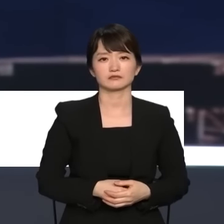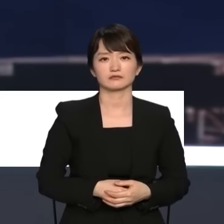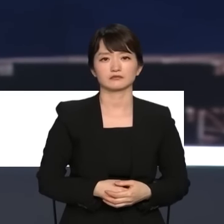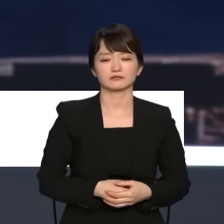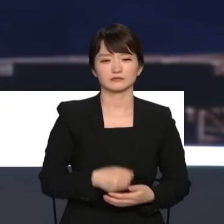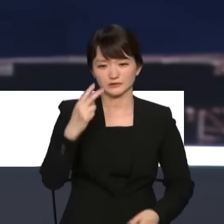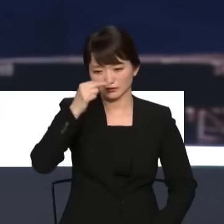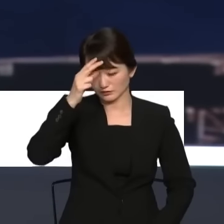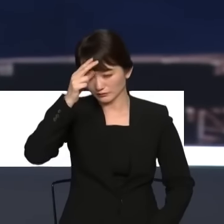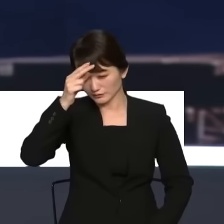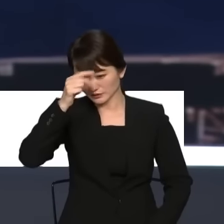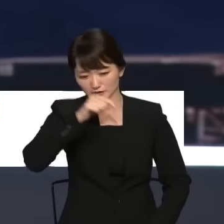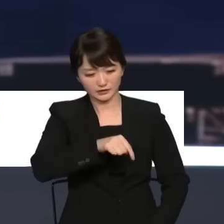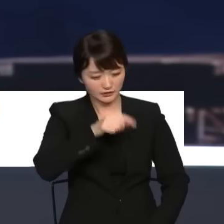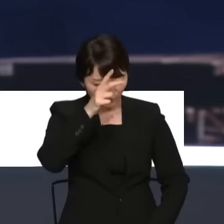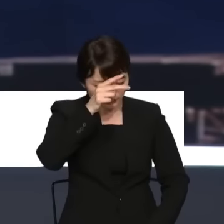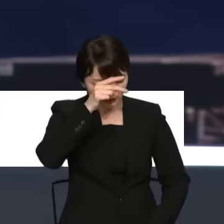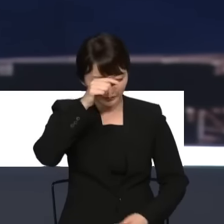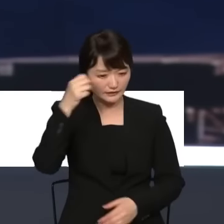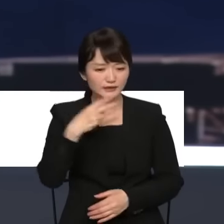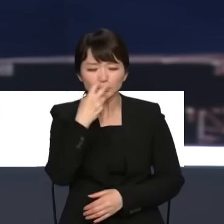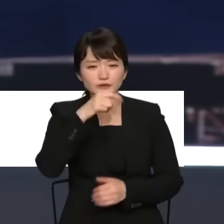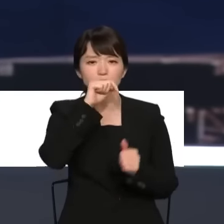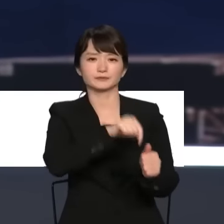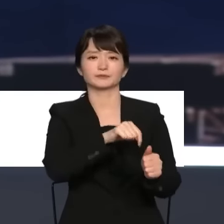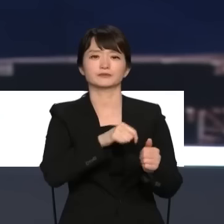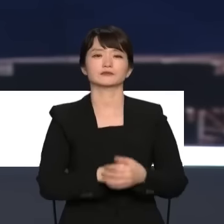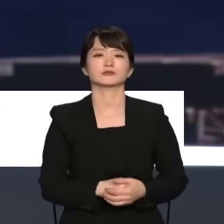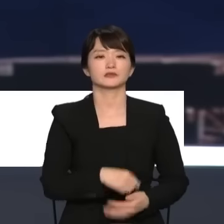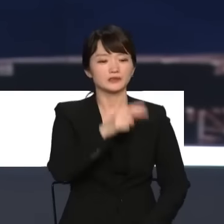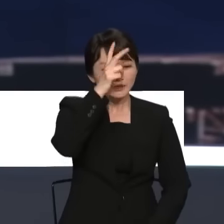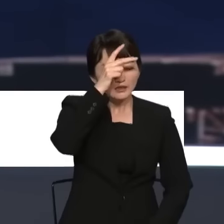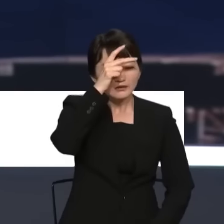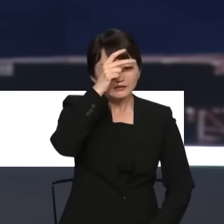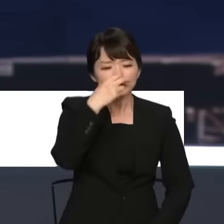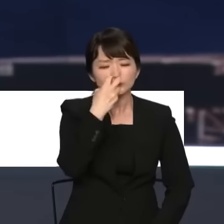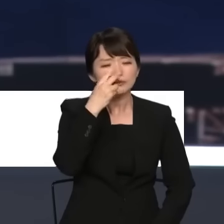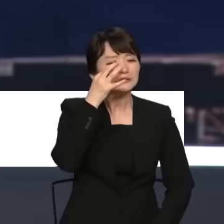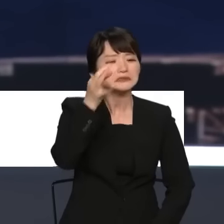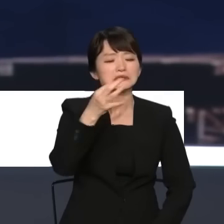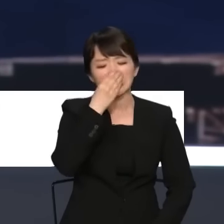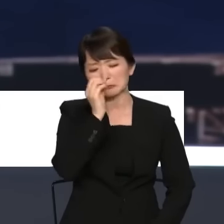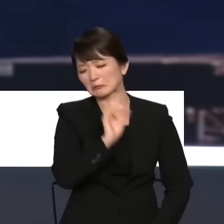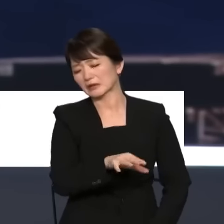했다는 것은 경찰의 10개월 간의 수사 결과를 무시하는